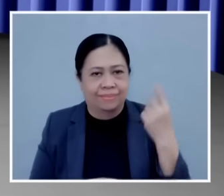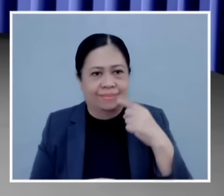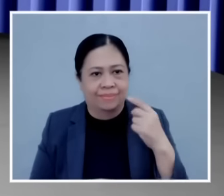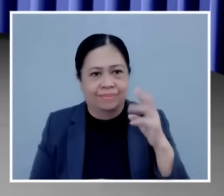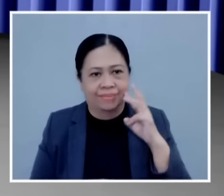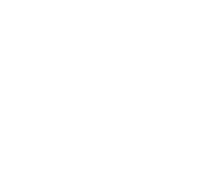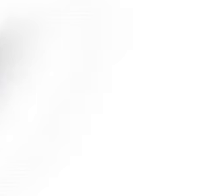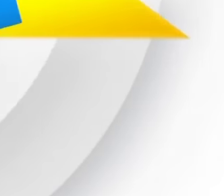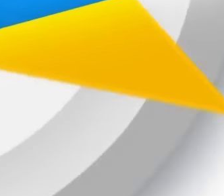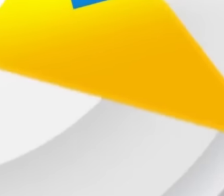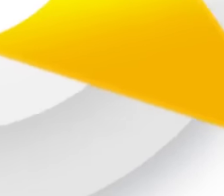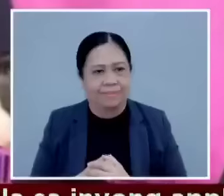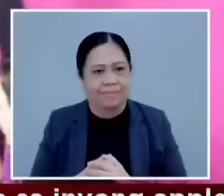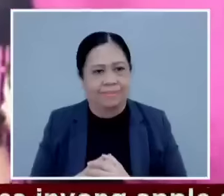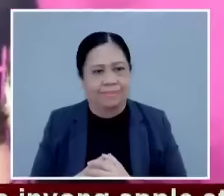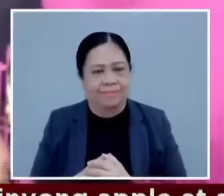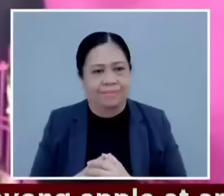Williams.